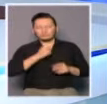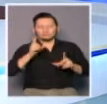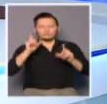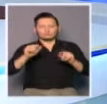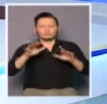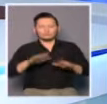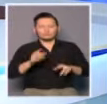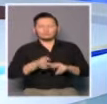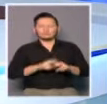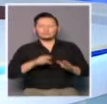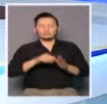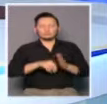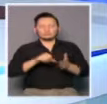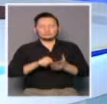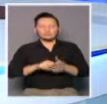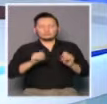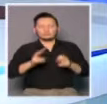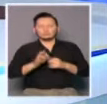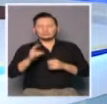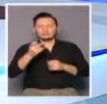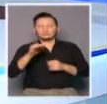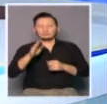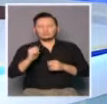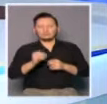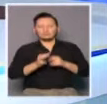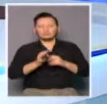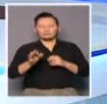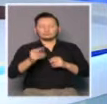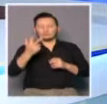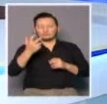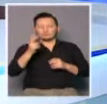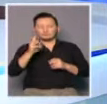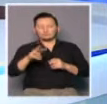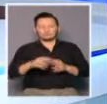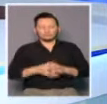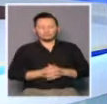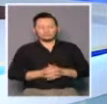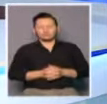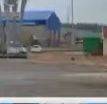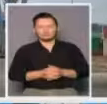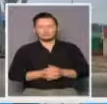вас с жизнью пограничников, живущих в поселке Котяевка, который находится в 300 километрах от города.